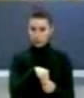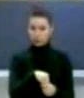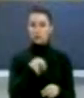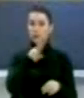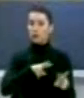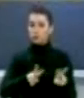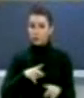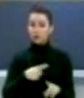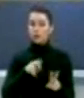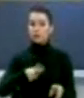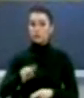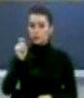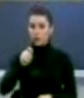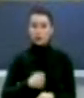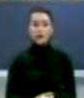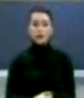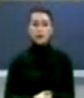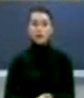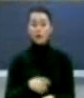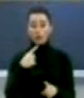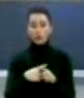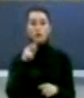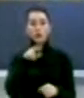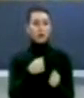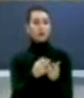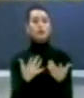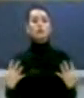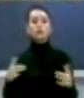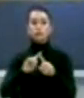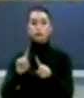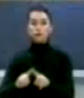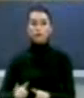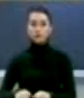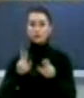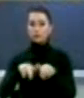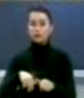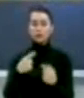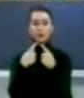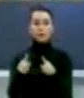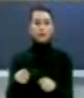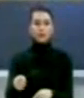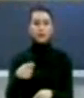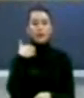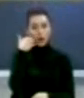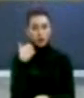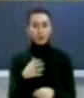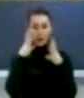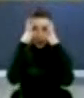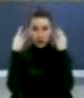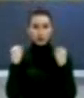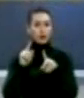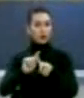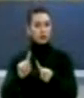gjyqtar, në jetojnë edhe disa mija përkac pjestartë komësis Rome,